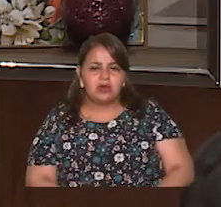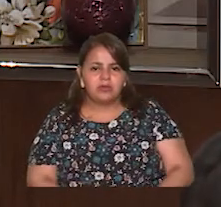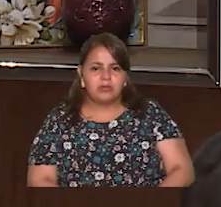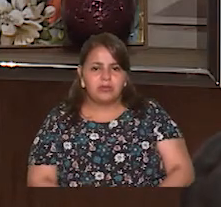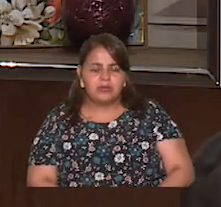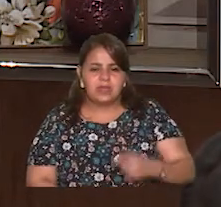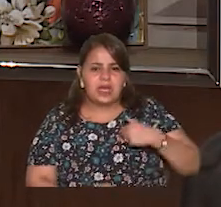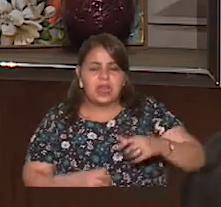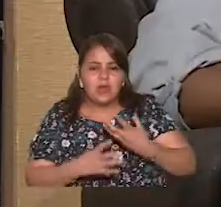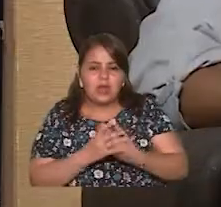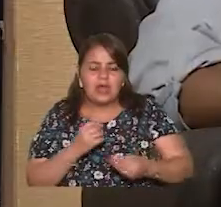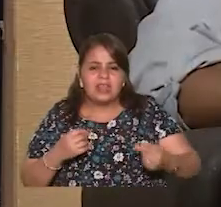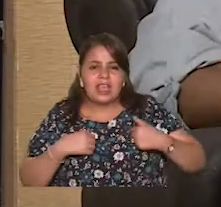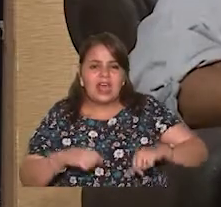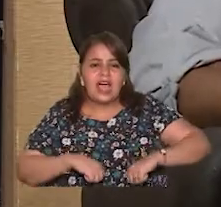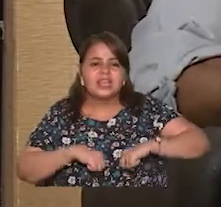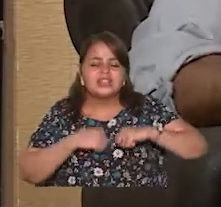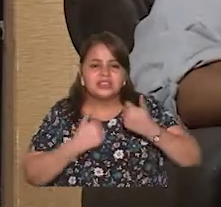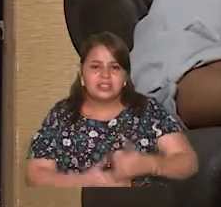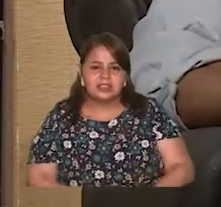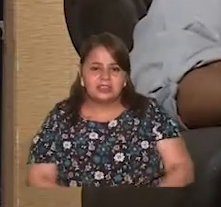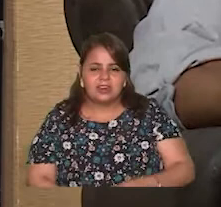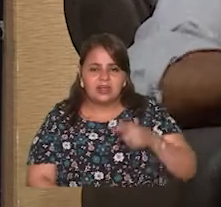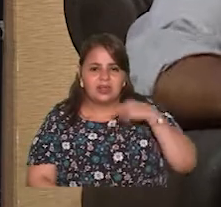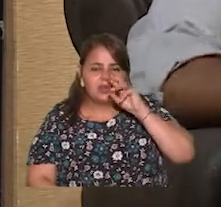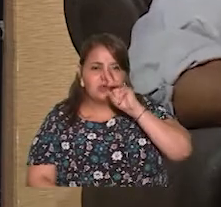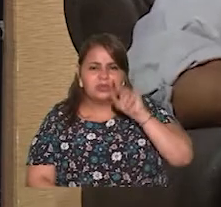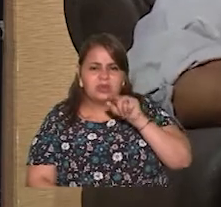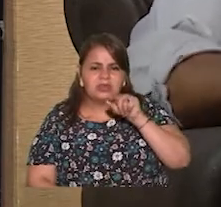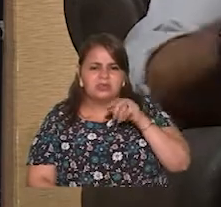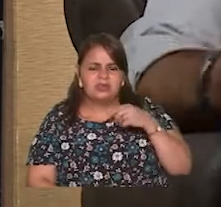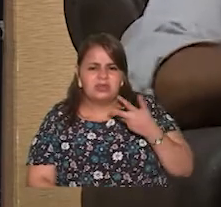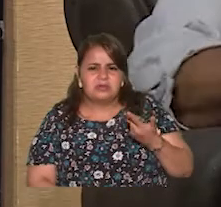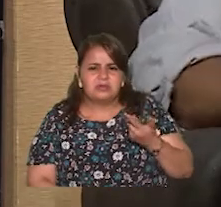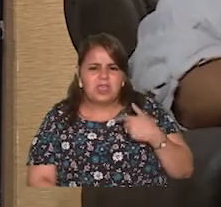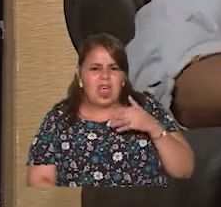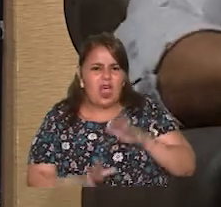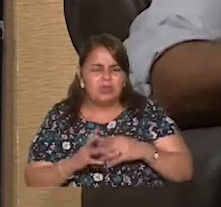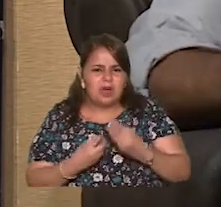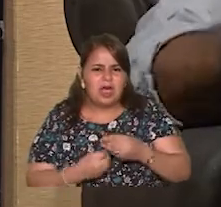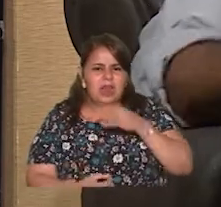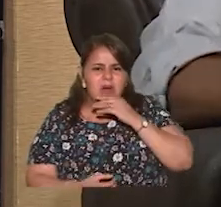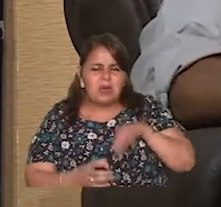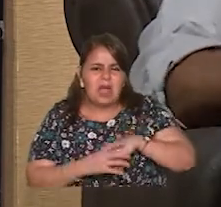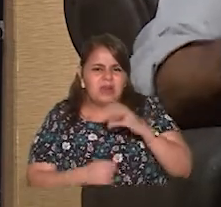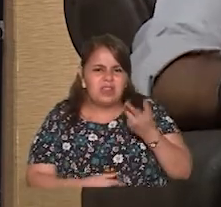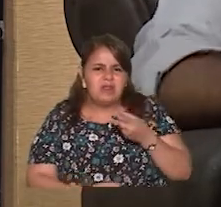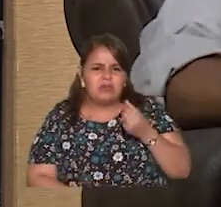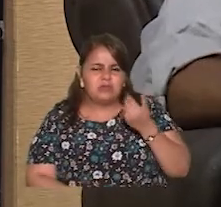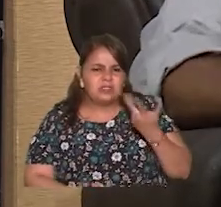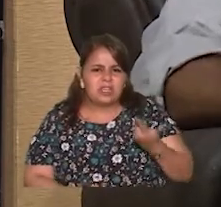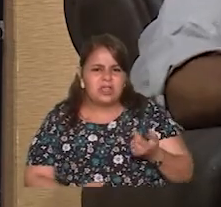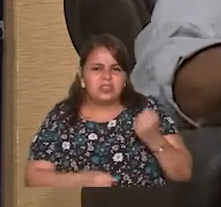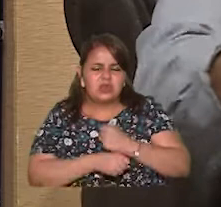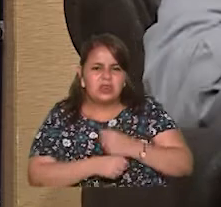بالظبط، هي العباره دي، زي ما بيشوفوا. وعلى فكره لما احنا بنقول للاباء لازم تقعدوا مع اولادكم، ايه يعني اعمل ايه؟ وانا هجيب لهم فلوس منين؟ ما لازم اشتغل.